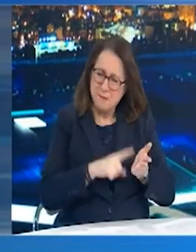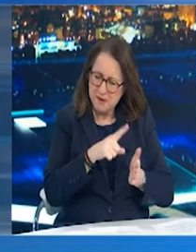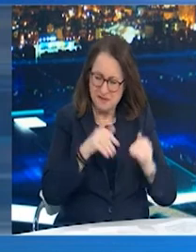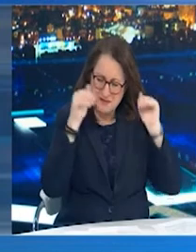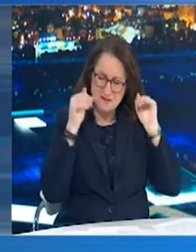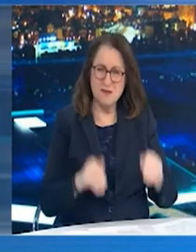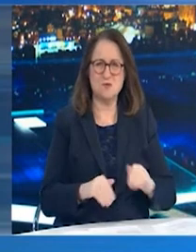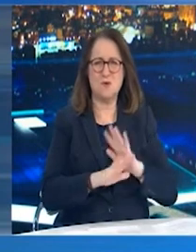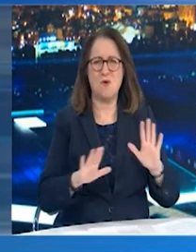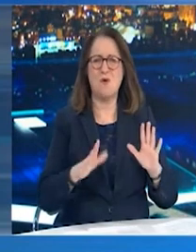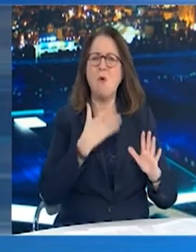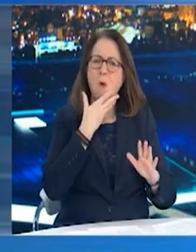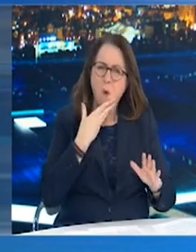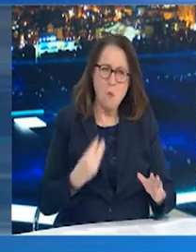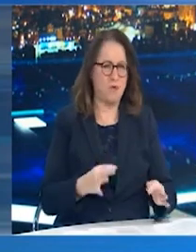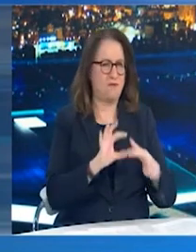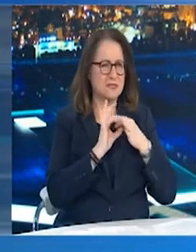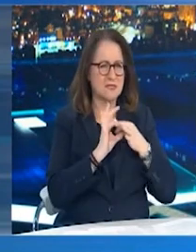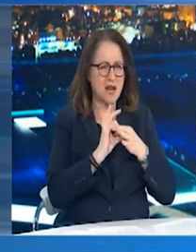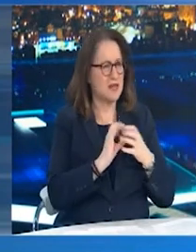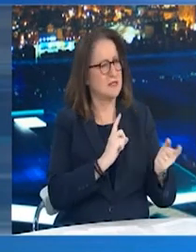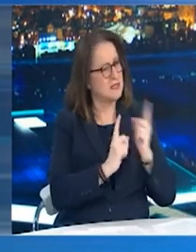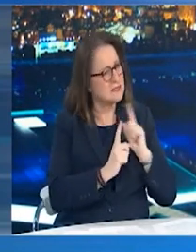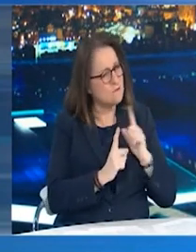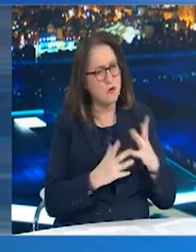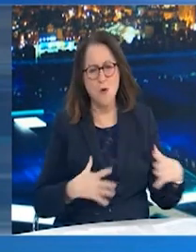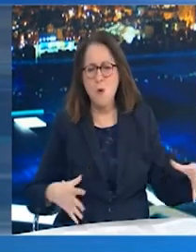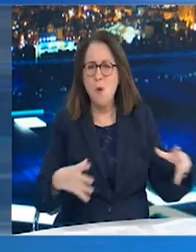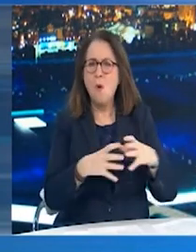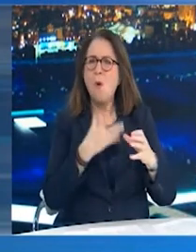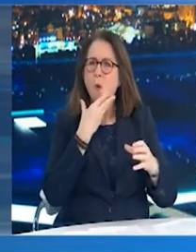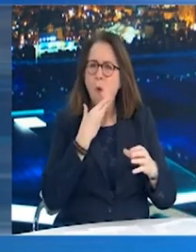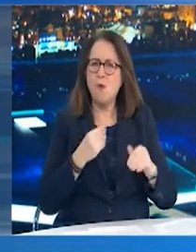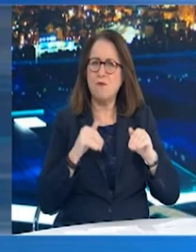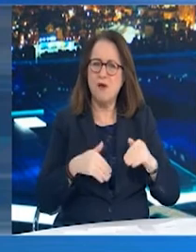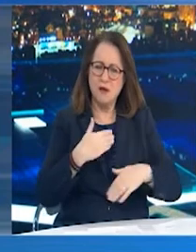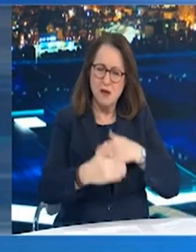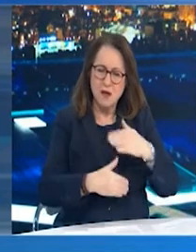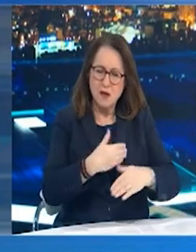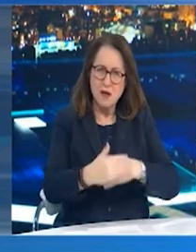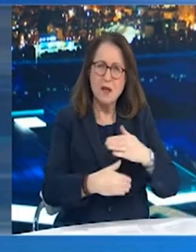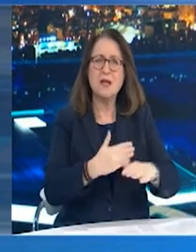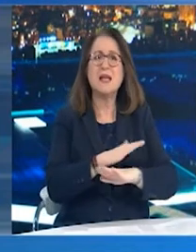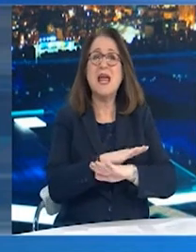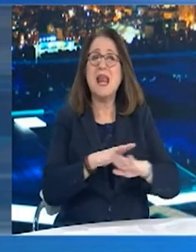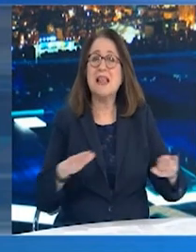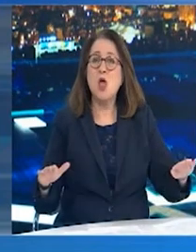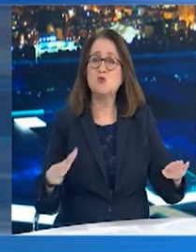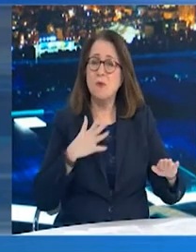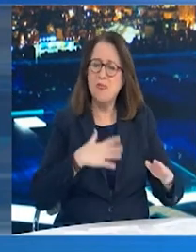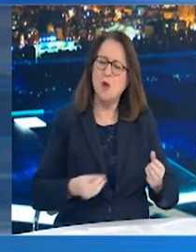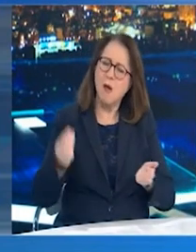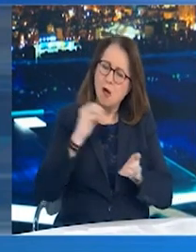σε πνεύμα καλόπης συνεργασίας να τα τηρήσουμε και να μπορέσουμε σε λίγες μέρες να απολαύσουμε μεγαλύτερους βαθμούς